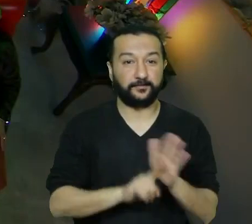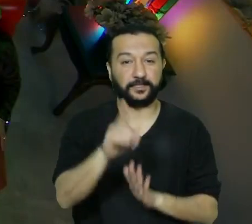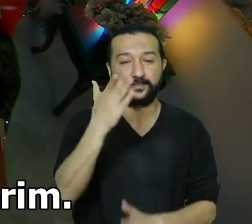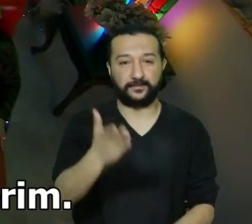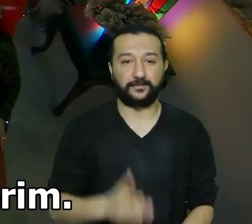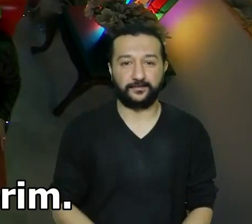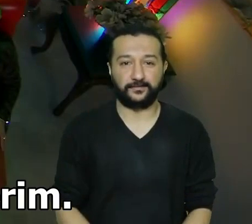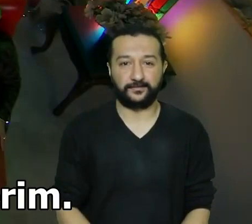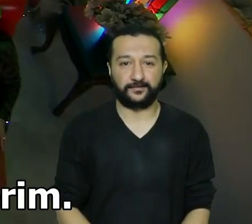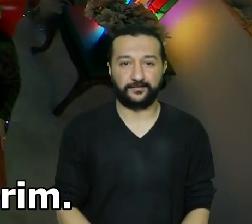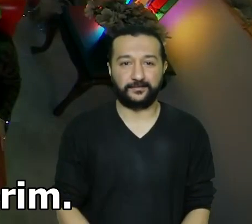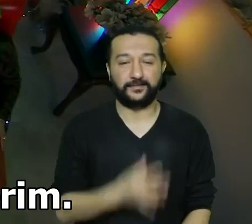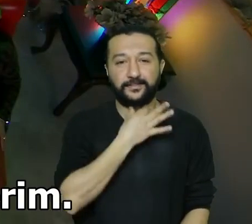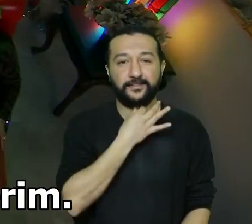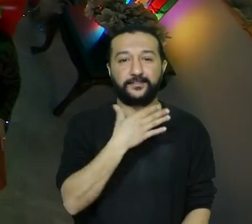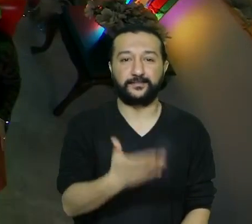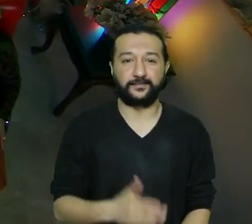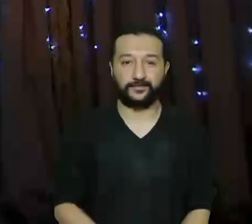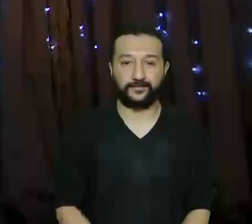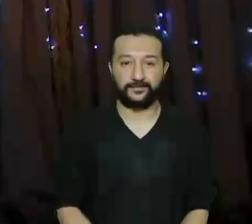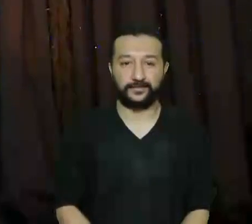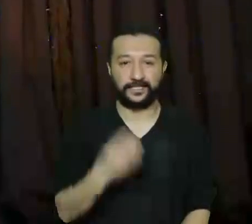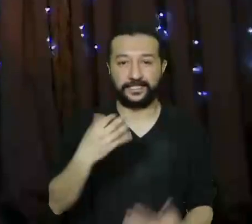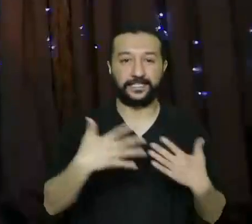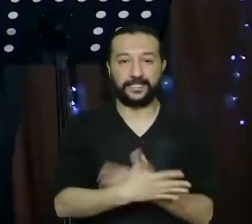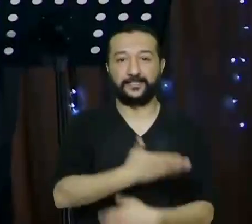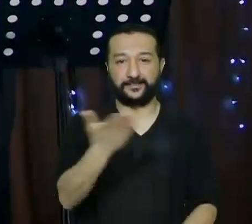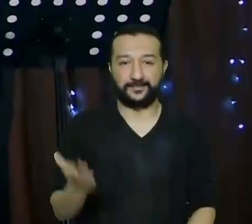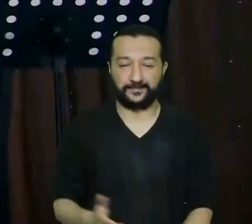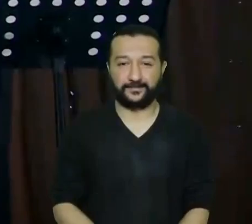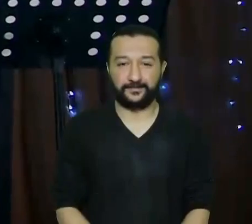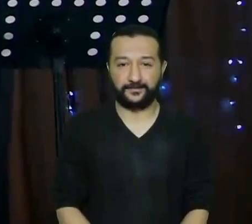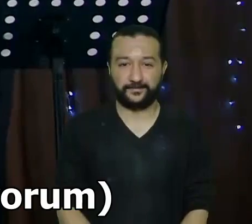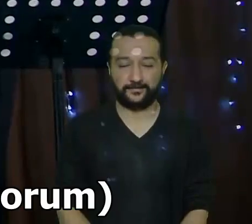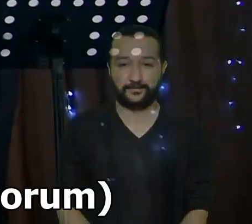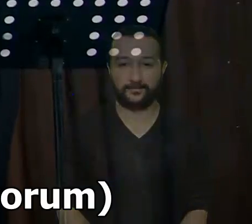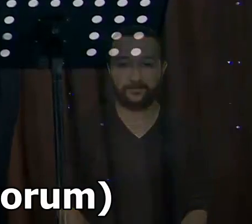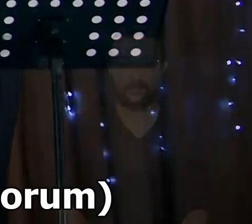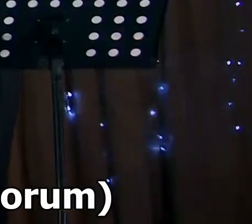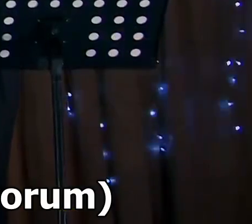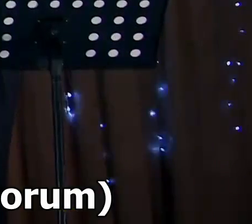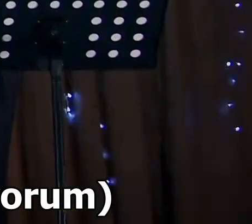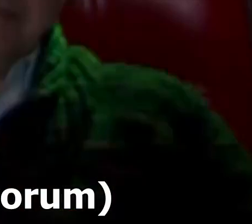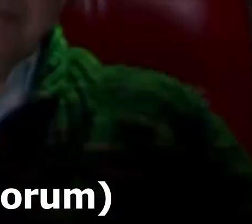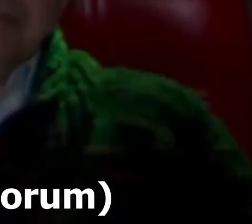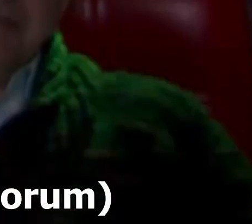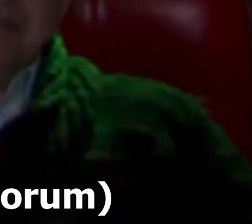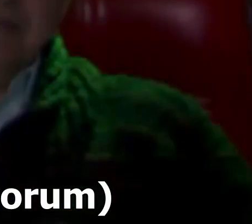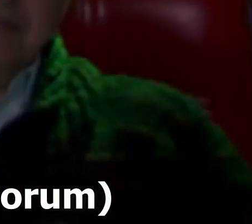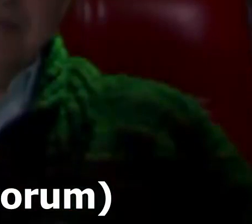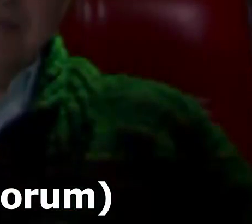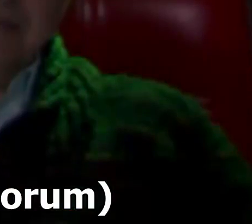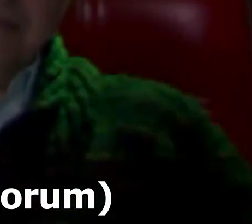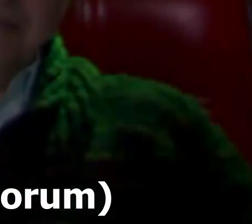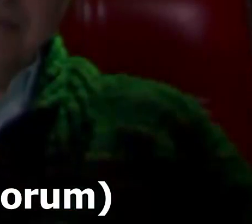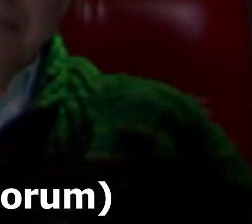Başarılar. Teşekkür ederim. İyi akşamlar. Ceketini ilikledi. Mikrofonun altına bir basamak boyunda ama